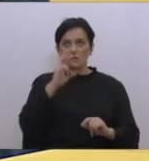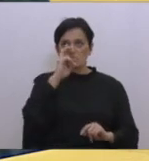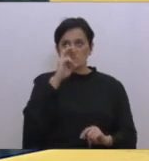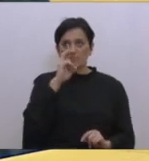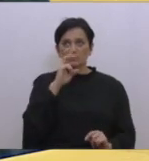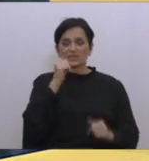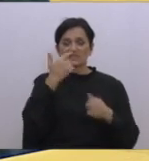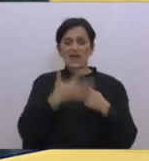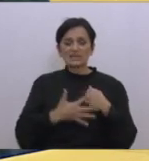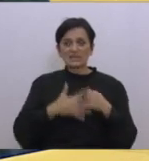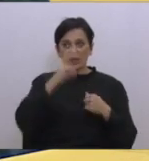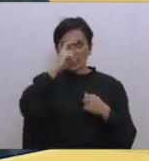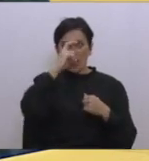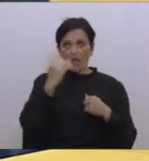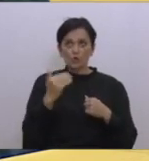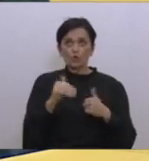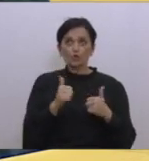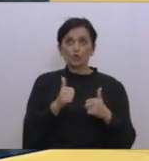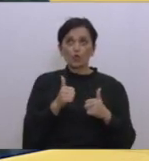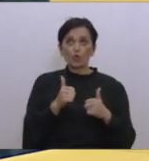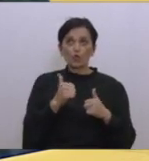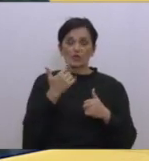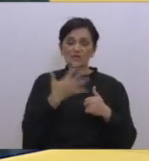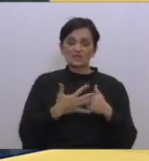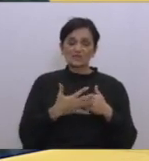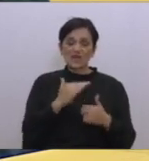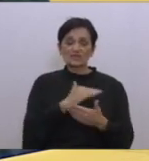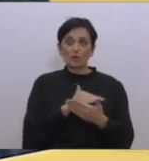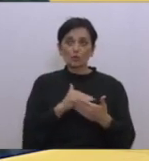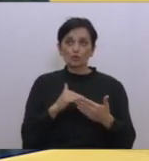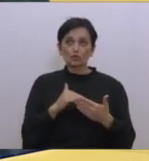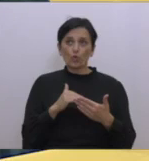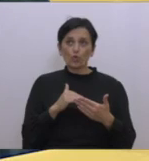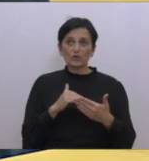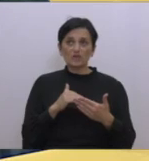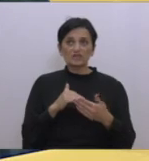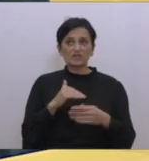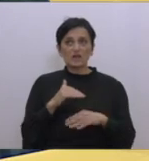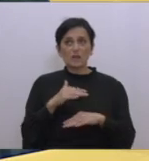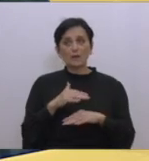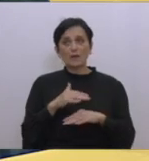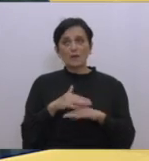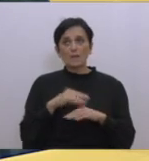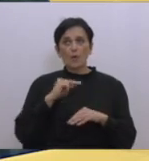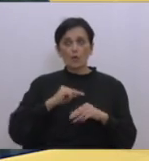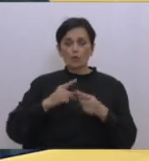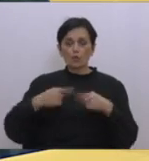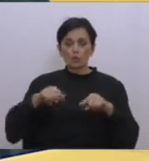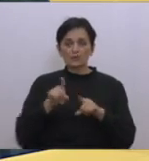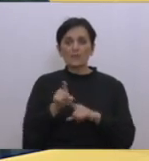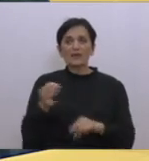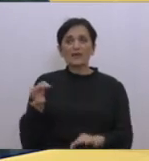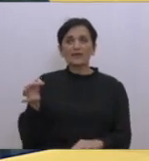მთავრობის ან ცენტრალური ხელისუფლების როგორც ცენტრალურ დონეზე აზირებული, ასე ვთქვათ, უწყებები, ასევე